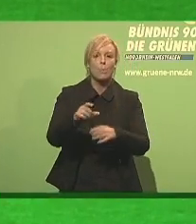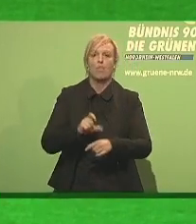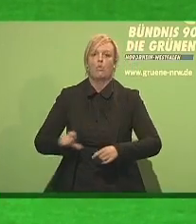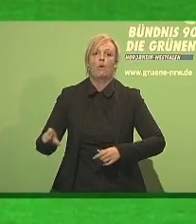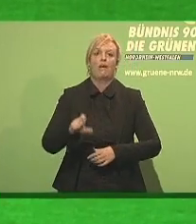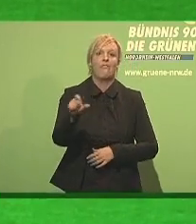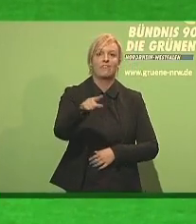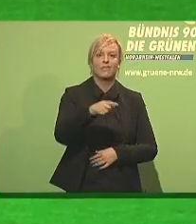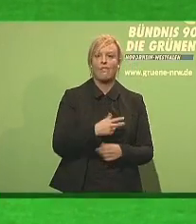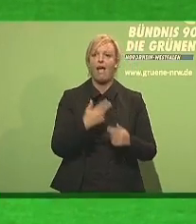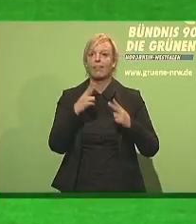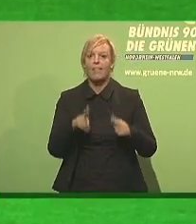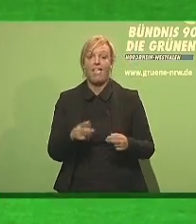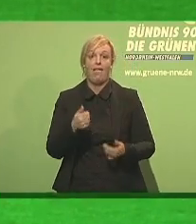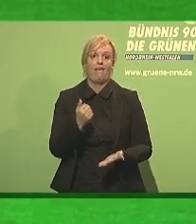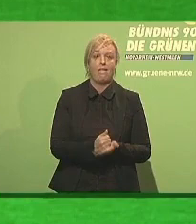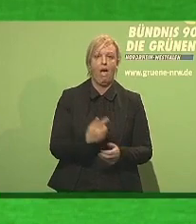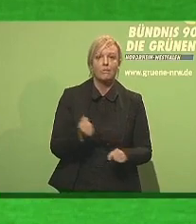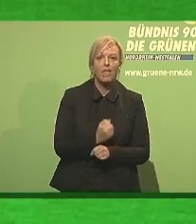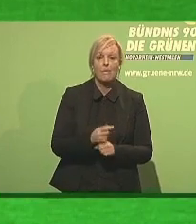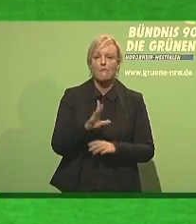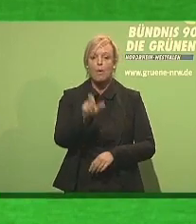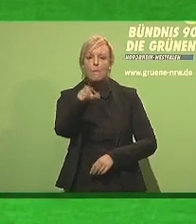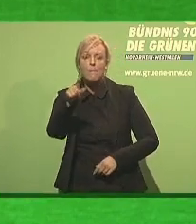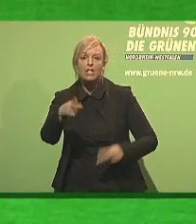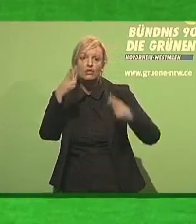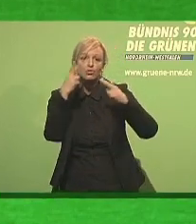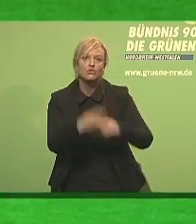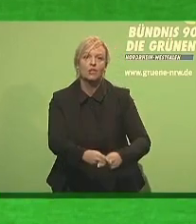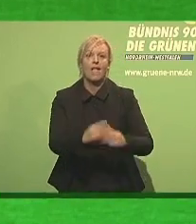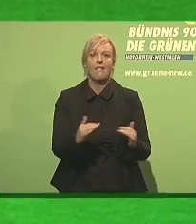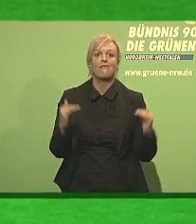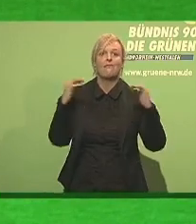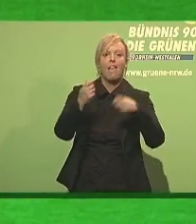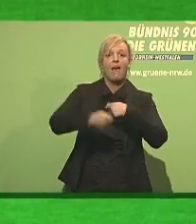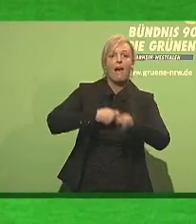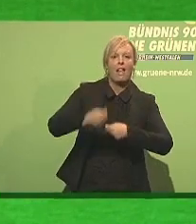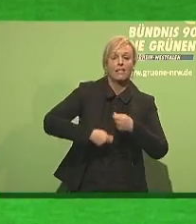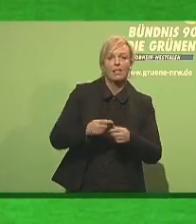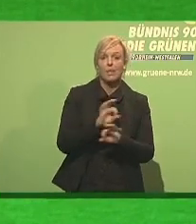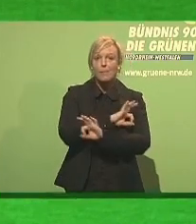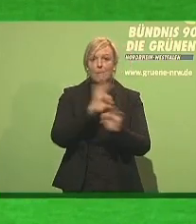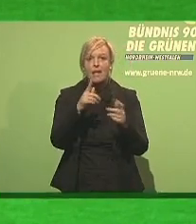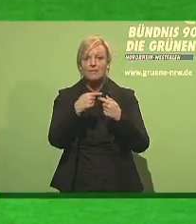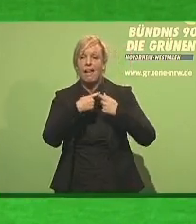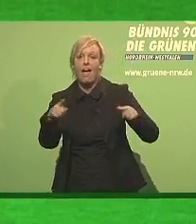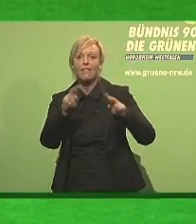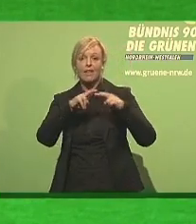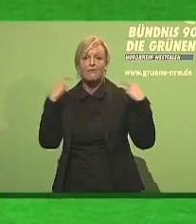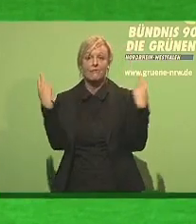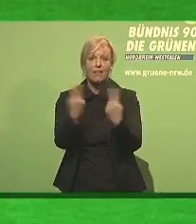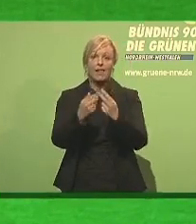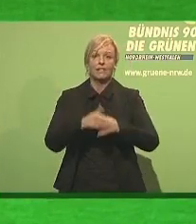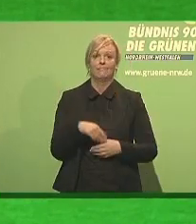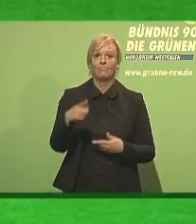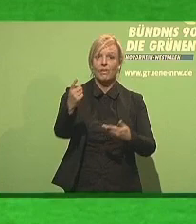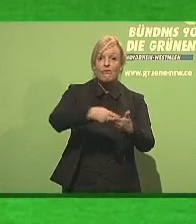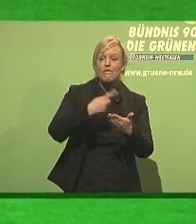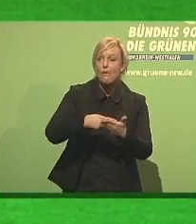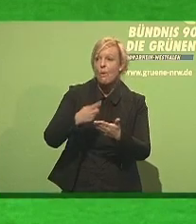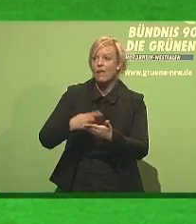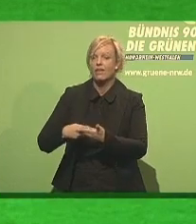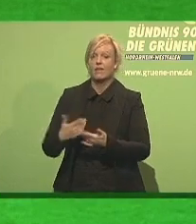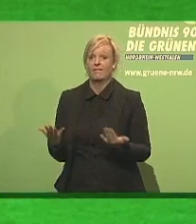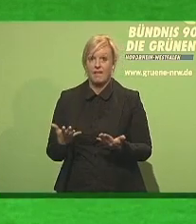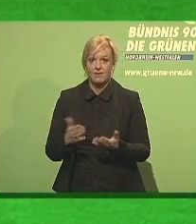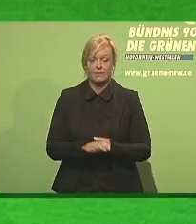sich ehrenamtlich für Menschenrechte, fairen Handel, für eine bessere, für eine andere Welt. Und sie fordern, dass sich